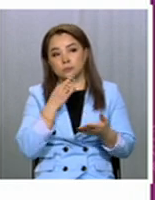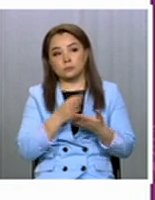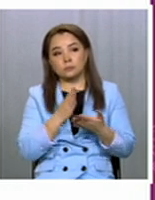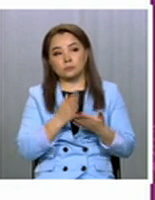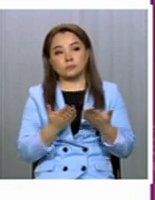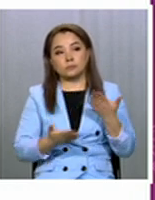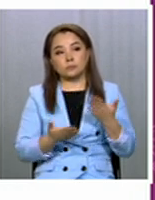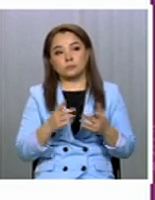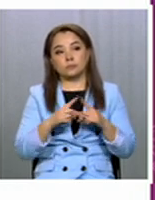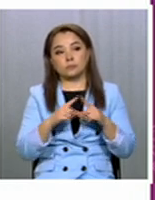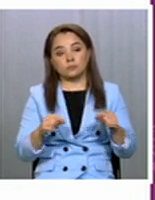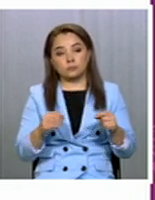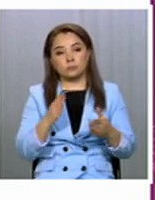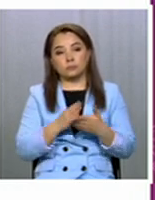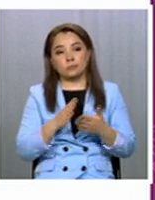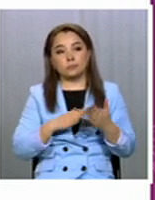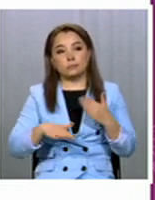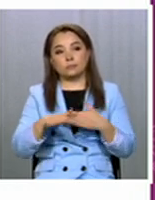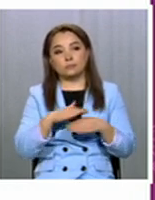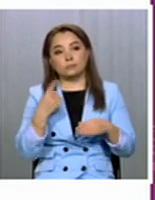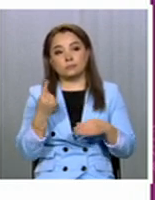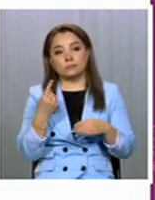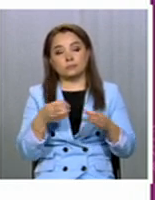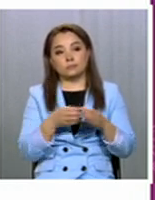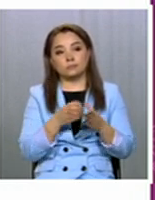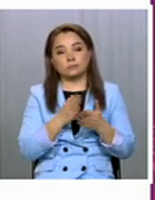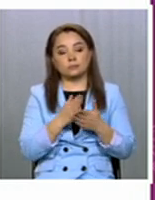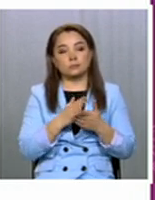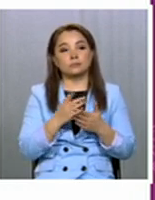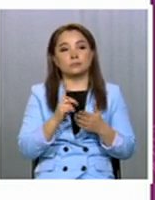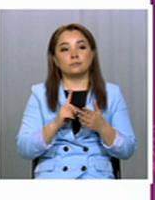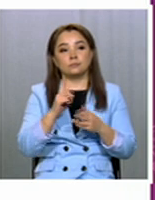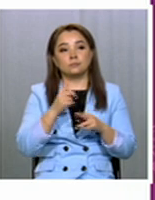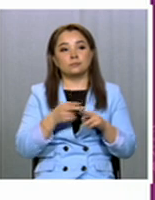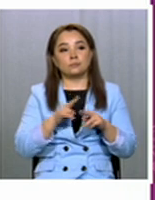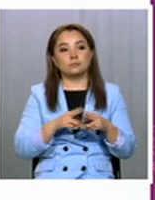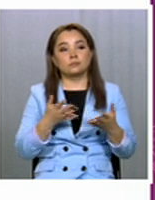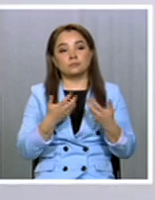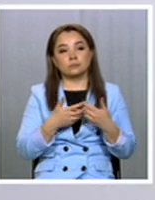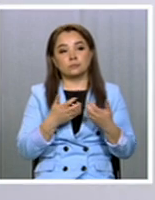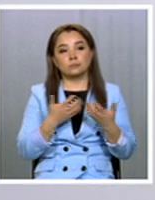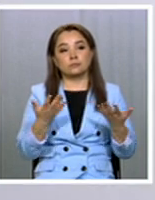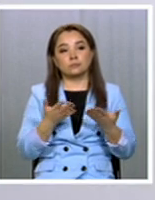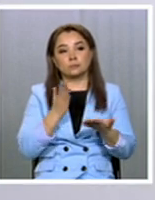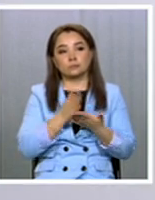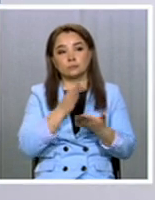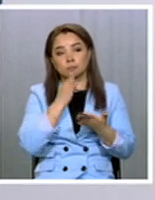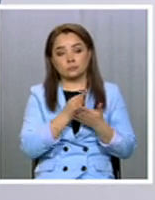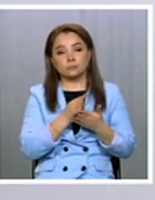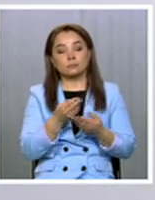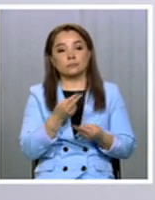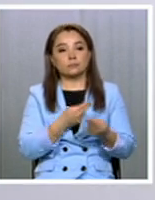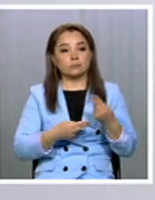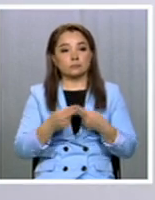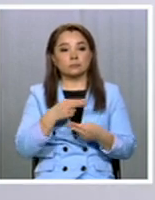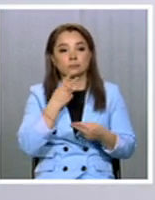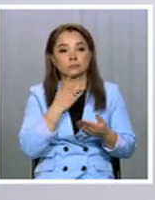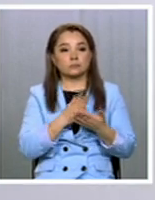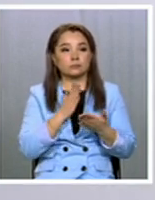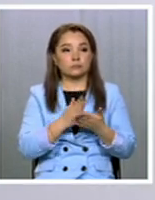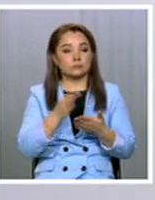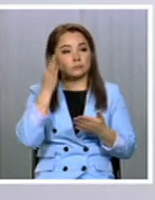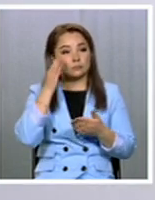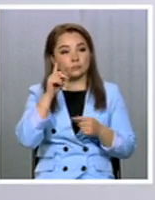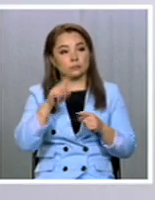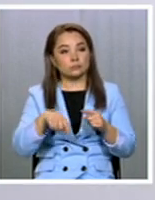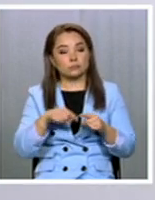үшбұрыш бірінші шеректе жатса, оның төбелерінің координаттары қандай болады дейді. Әуелі сызбасын салып алайық. Тік бұрышты